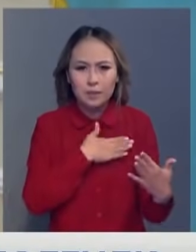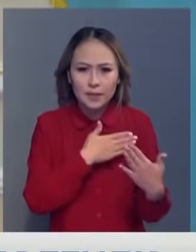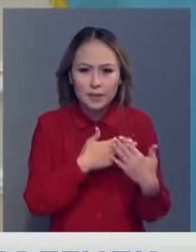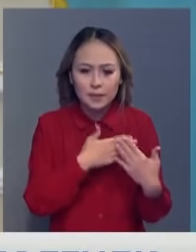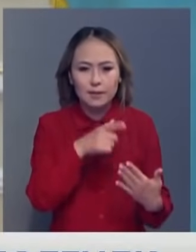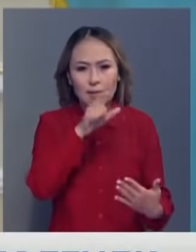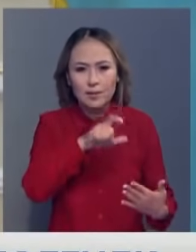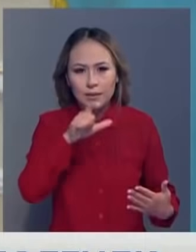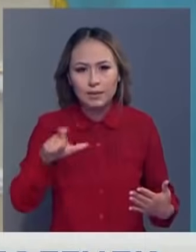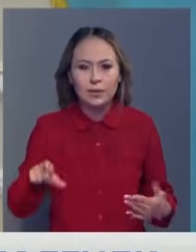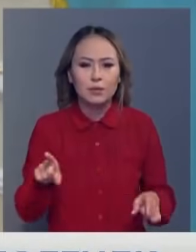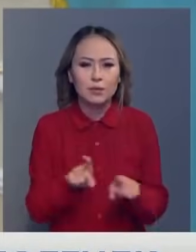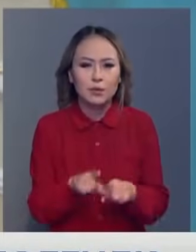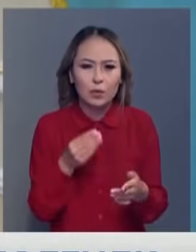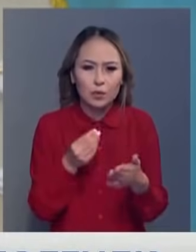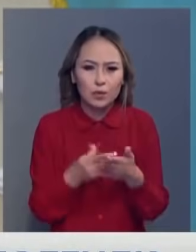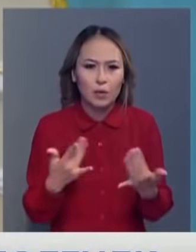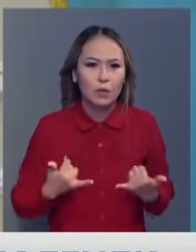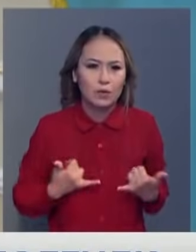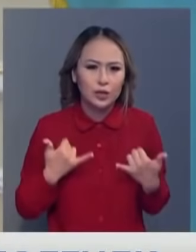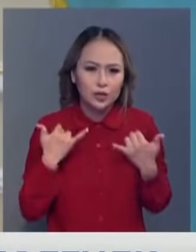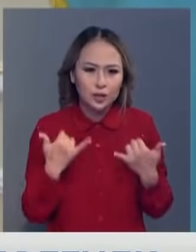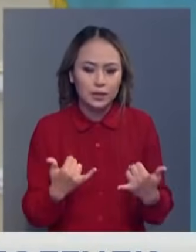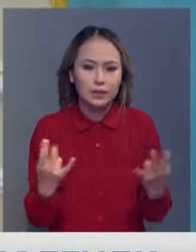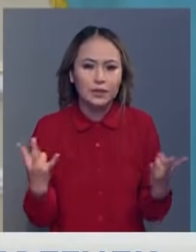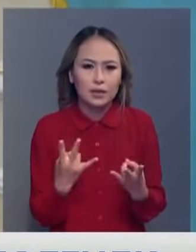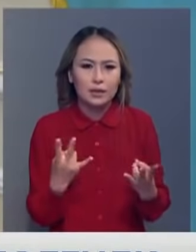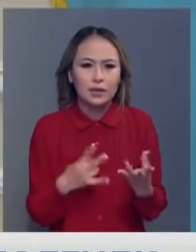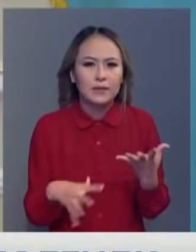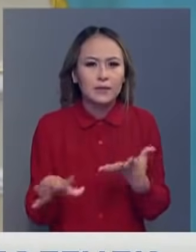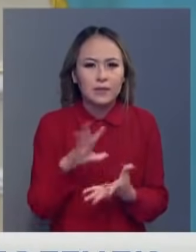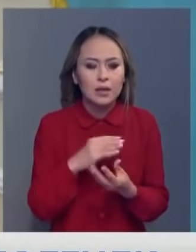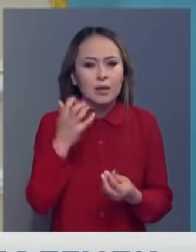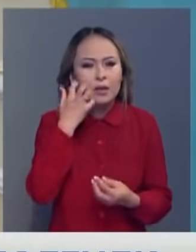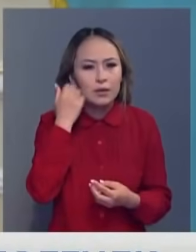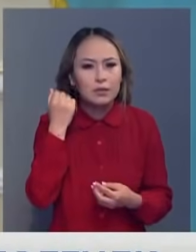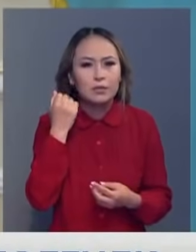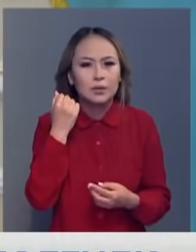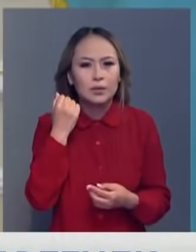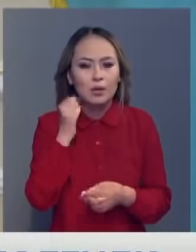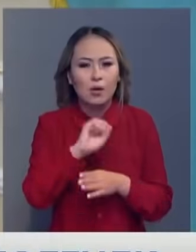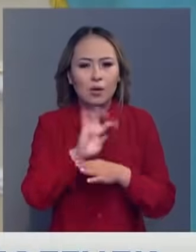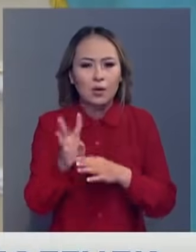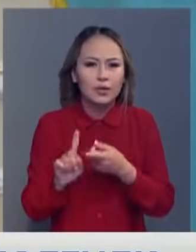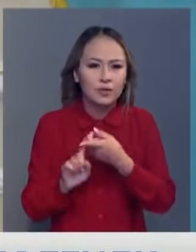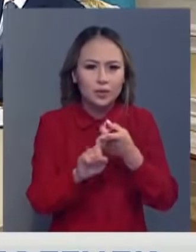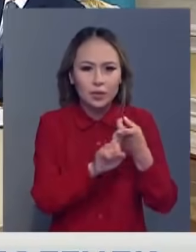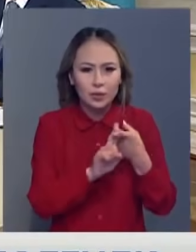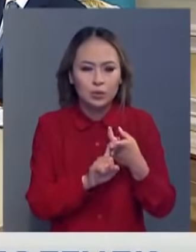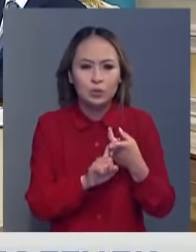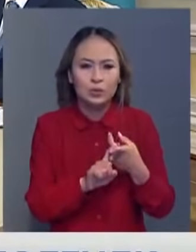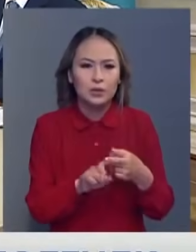азаматтарымыз зор құрметке лайық. Сіздердің арқаларыңызда коронавируспен күрестің